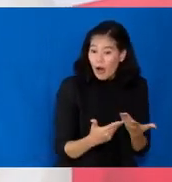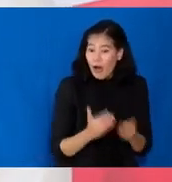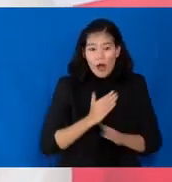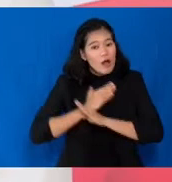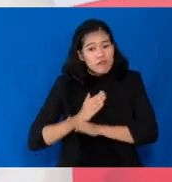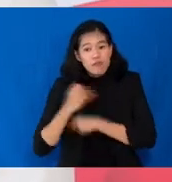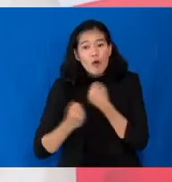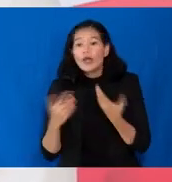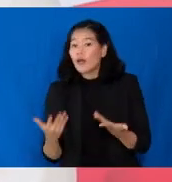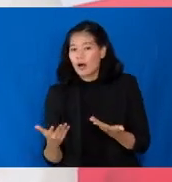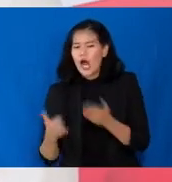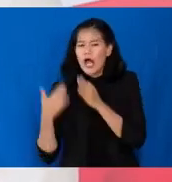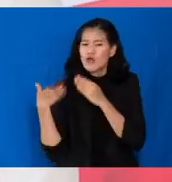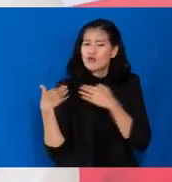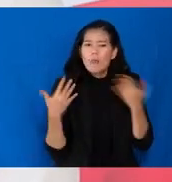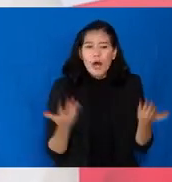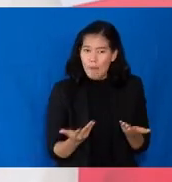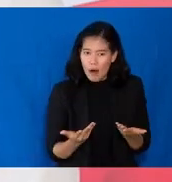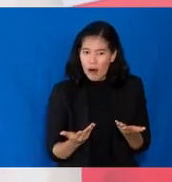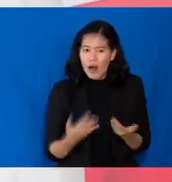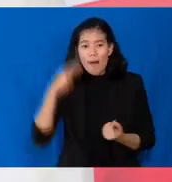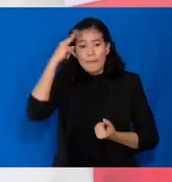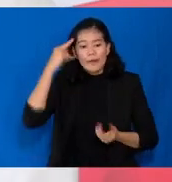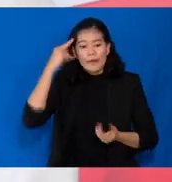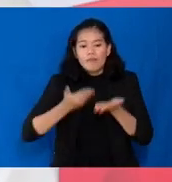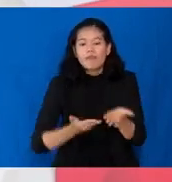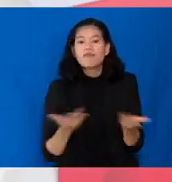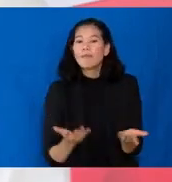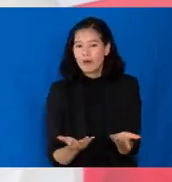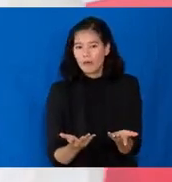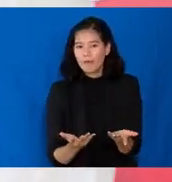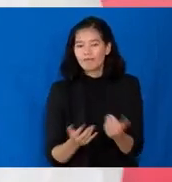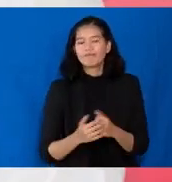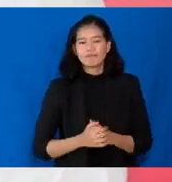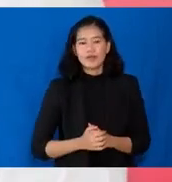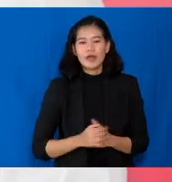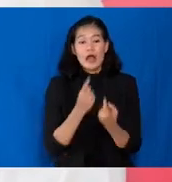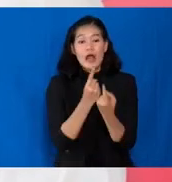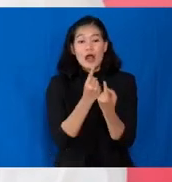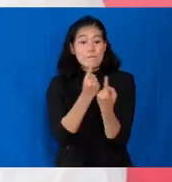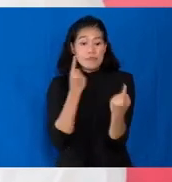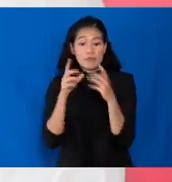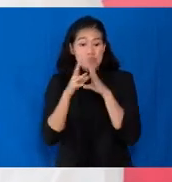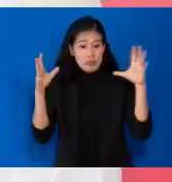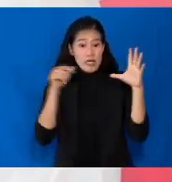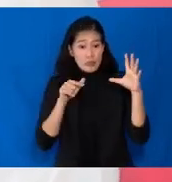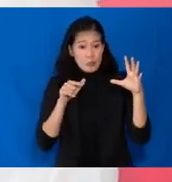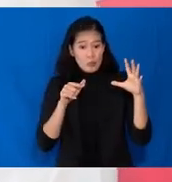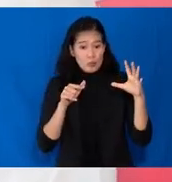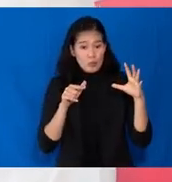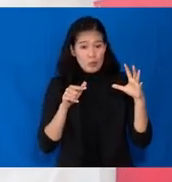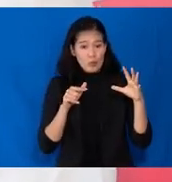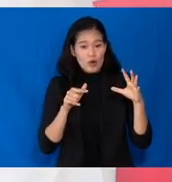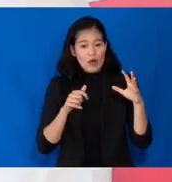menjadi tanggung jawab dan apa yang harus diberikan oleh pemerintah pembatasan sosial berskala besar ini diselenggarakan secara